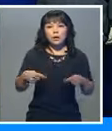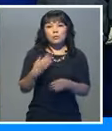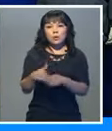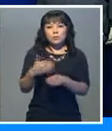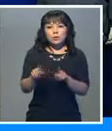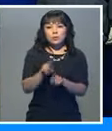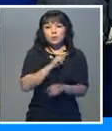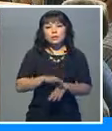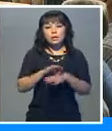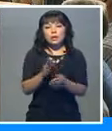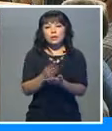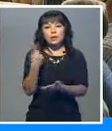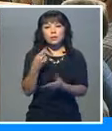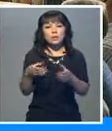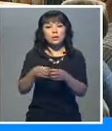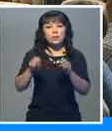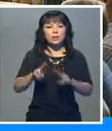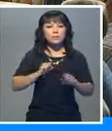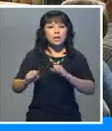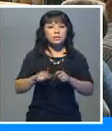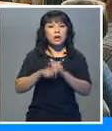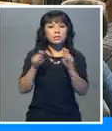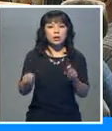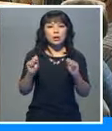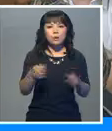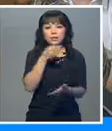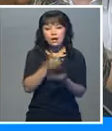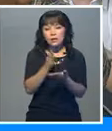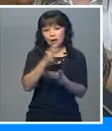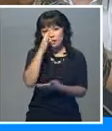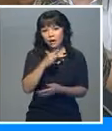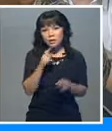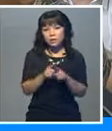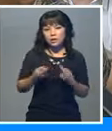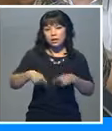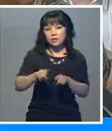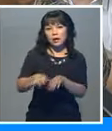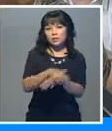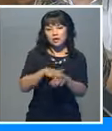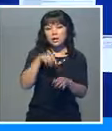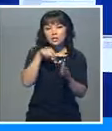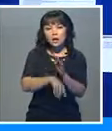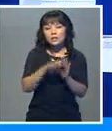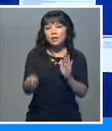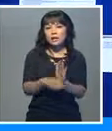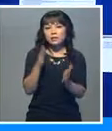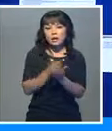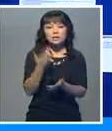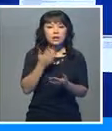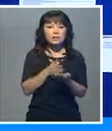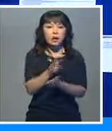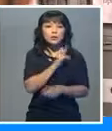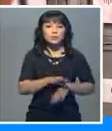бөлімшеде. Сонда бұл әулеттен бүтін бір бригада шығып тұр деген сөз. Айтуларынша әкелерде саналы ғұмырының басым денін жер астындағы қызу еңбекпен